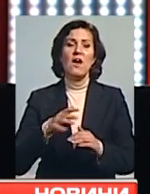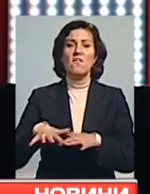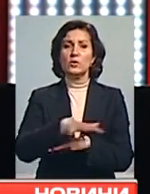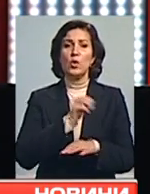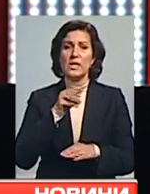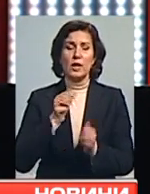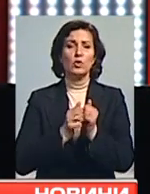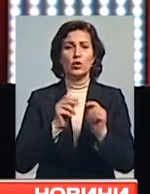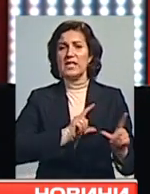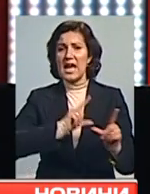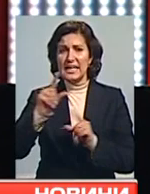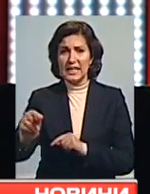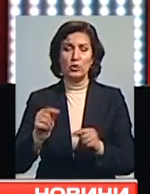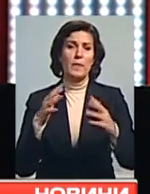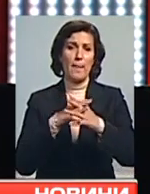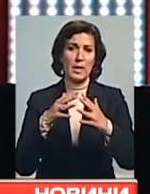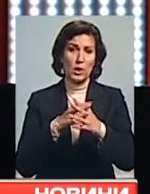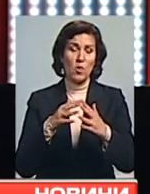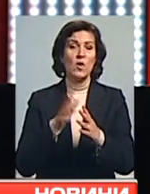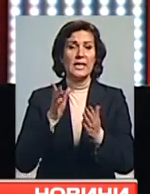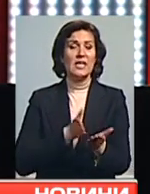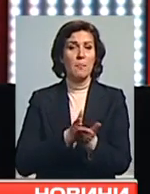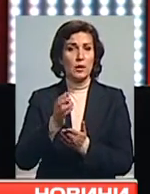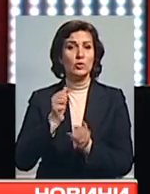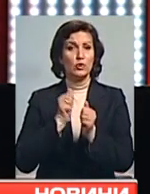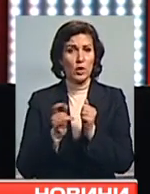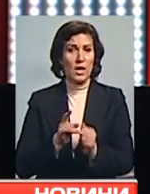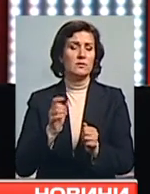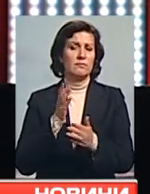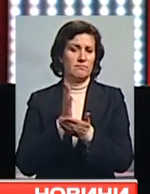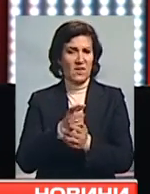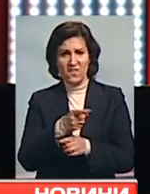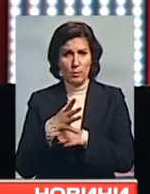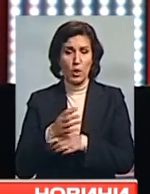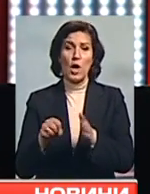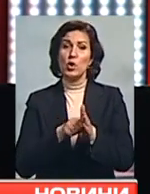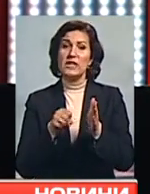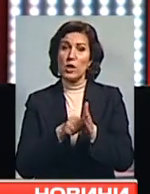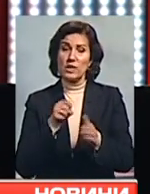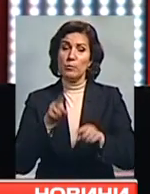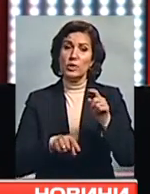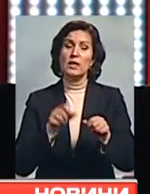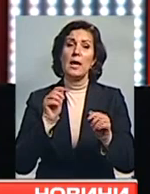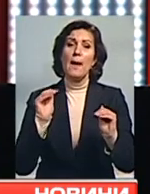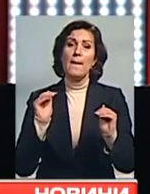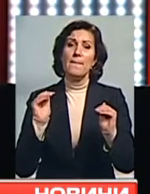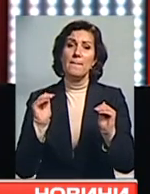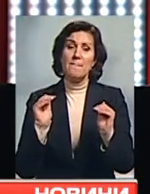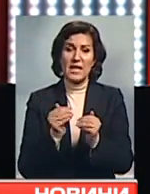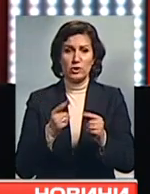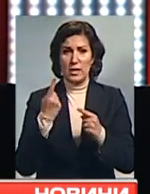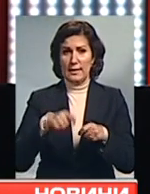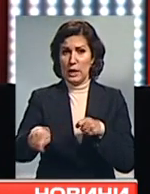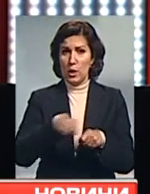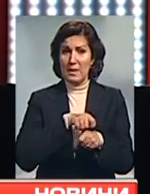Щодня їздять на передову південної лінії фронту. Їхнім маршрутом щоразу лунають вибухи, а до терористів подекуди менше, як кілометр.